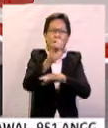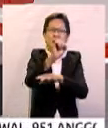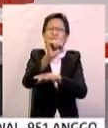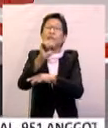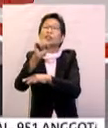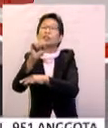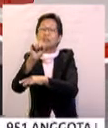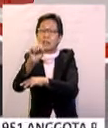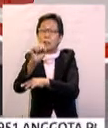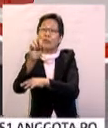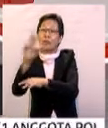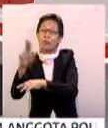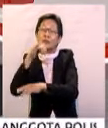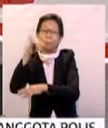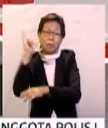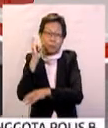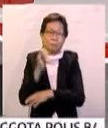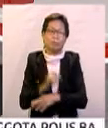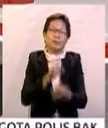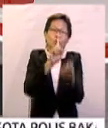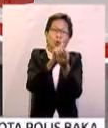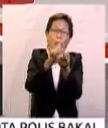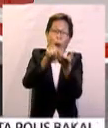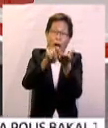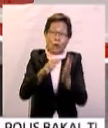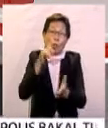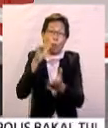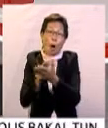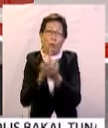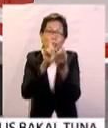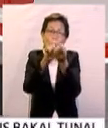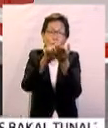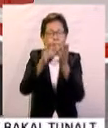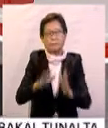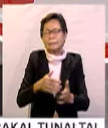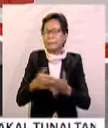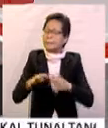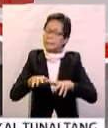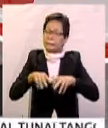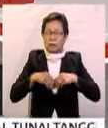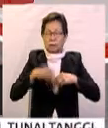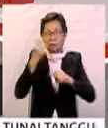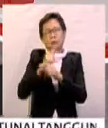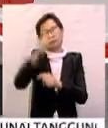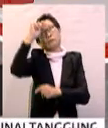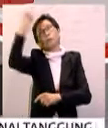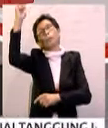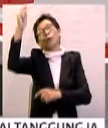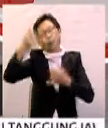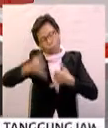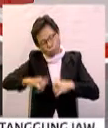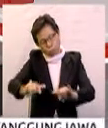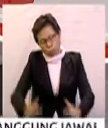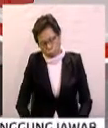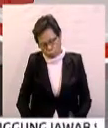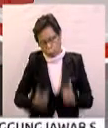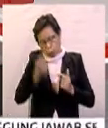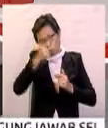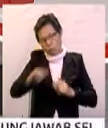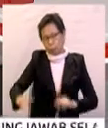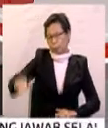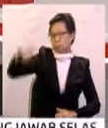semalam kadijah Abdul Karim ketika ditemui RTM berkata beliau reda menerima ketentuan Ilahi dan perlu meneruskan kehidupan demi